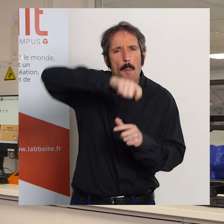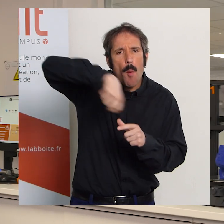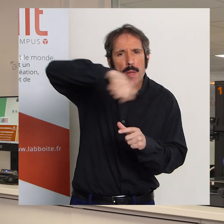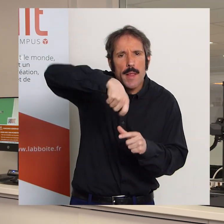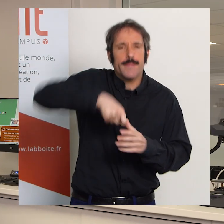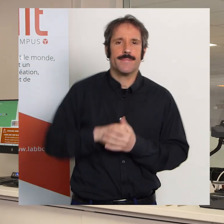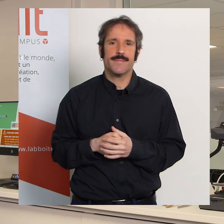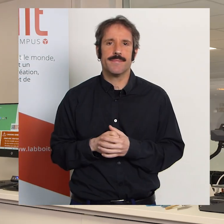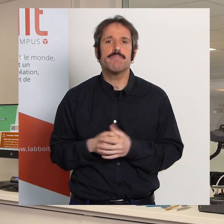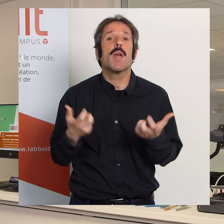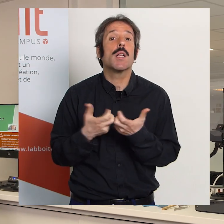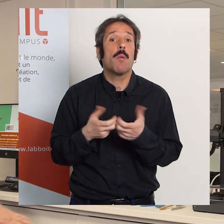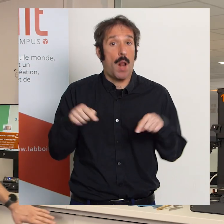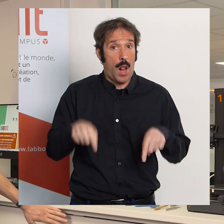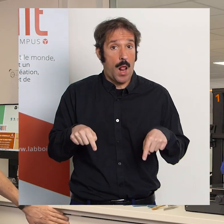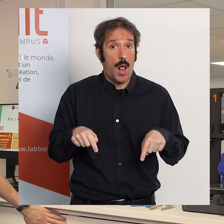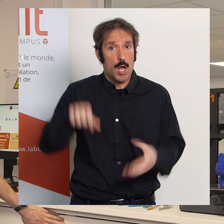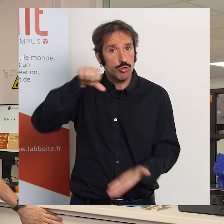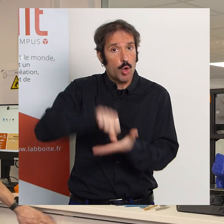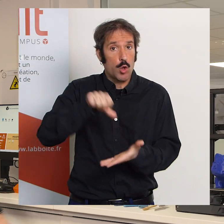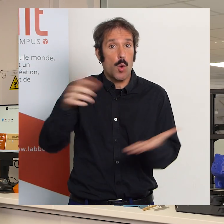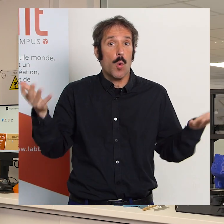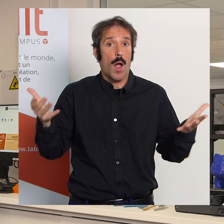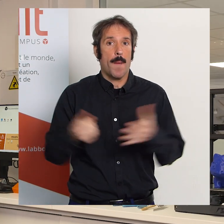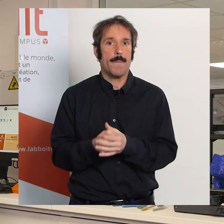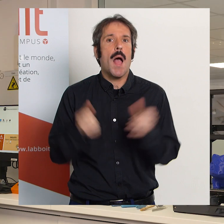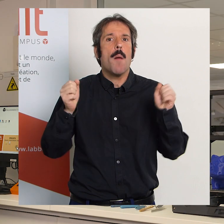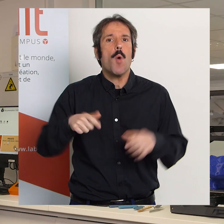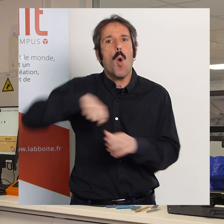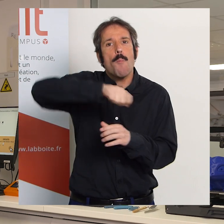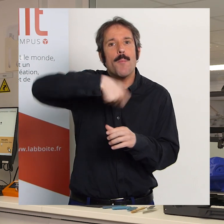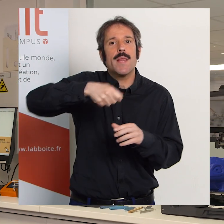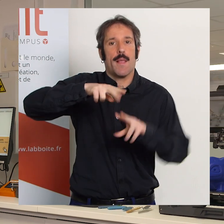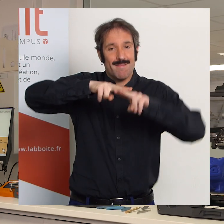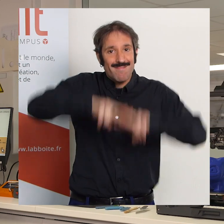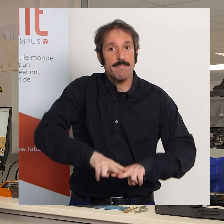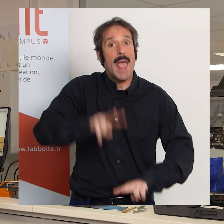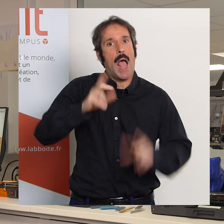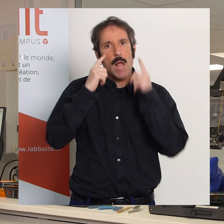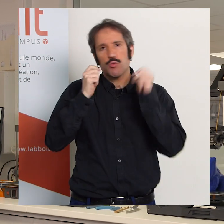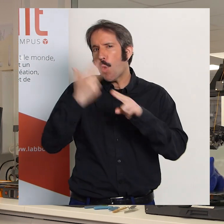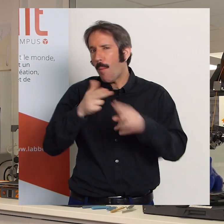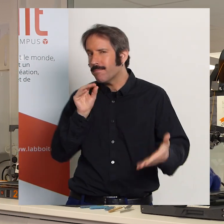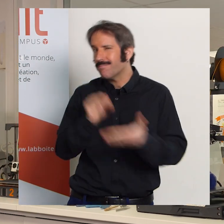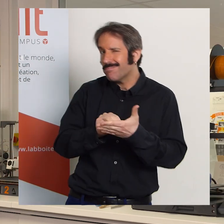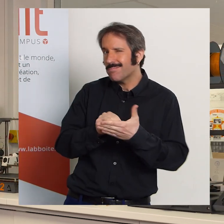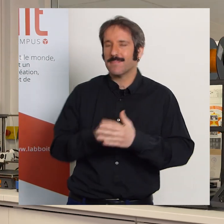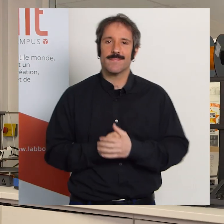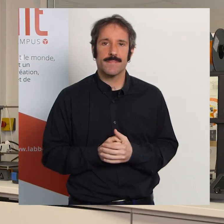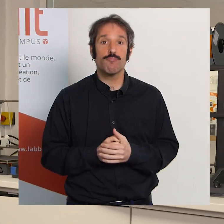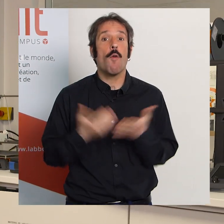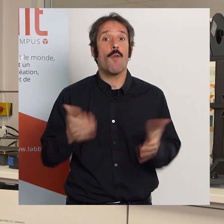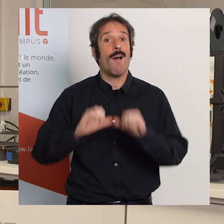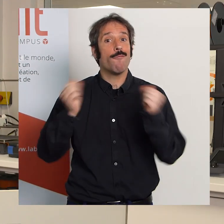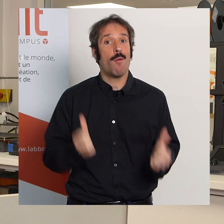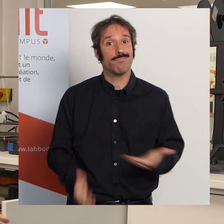stockage des bobines. Notamment ici en partie centrale, vous allez pouvoir stocker vos bobines de fil en notant bien votre nom dessus.